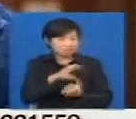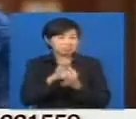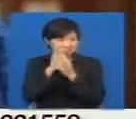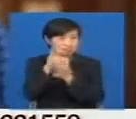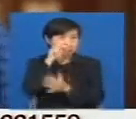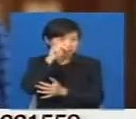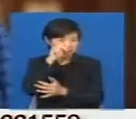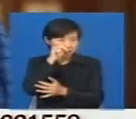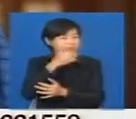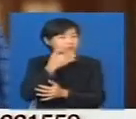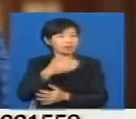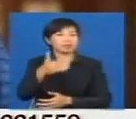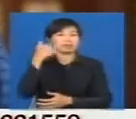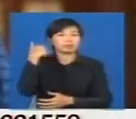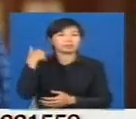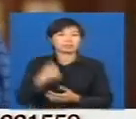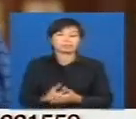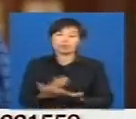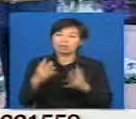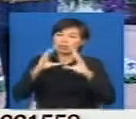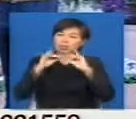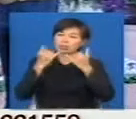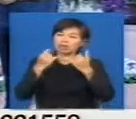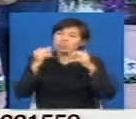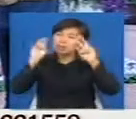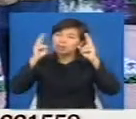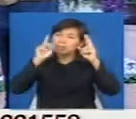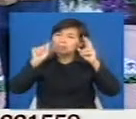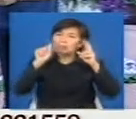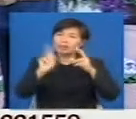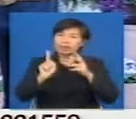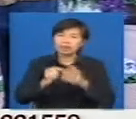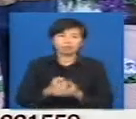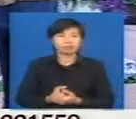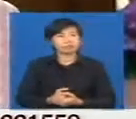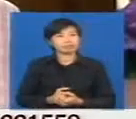สำคัญมีธีมไหมฮะในการประชุมครั้งนี ้มีครับมีครับมีนะฮะก็จะมี